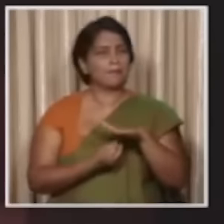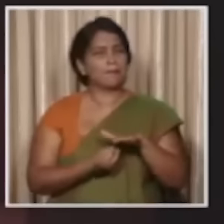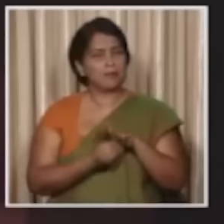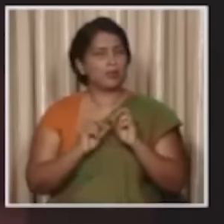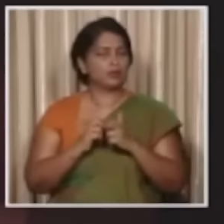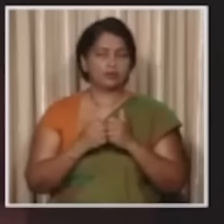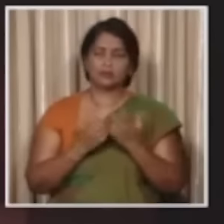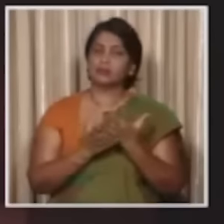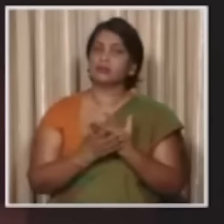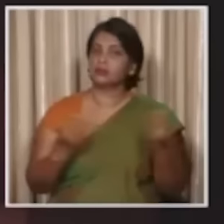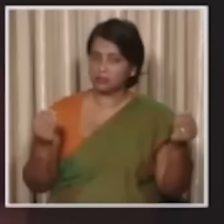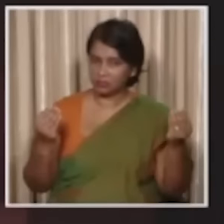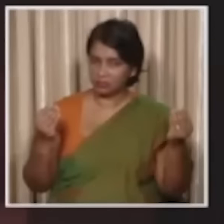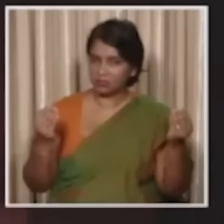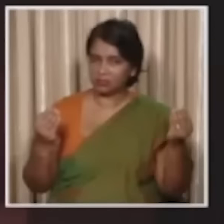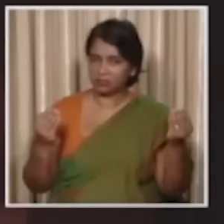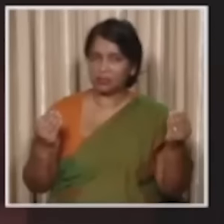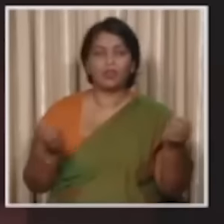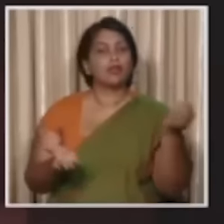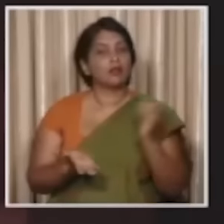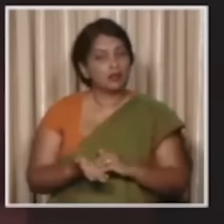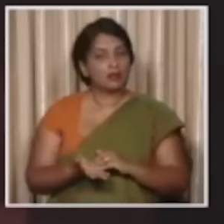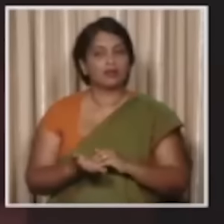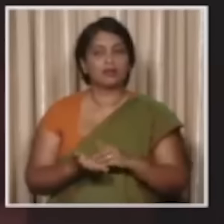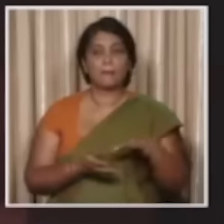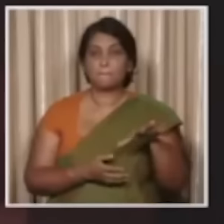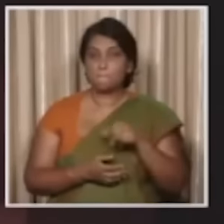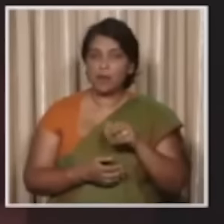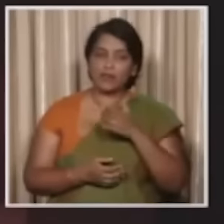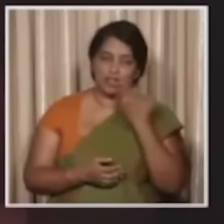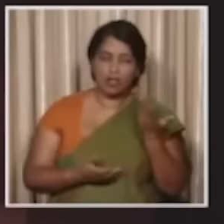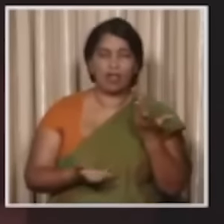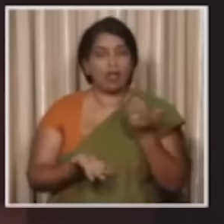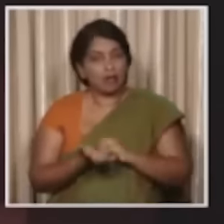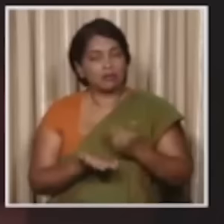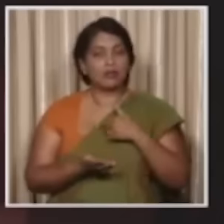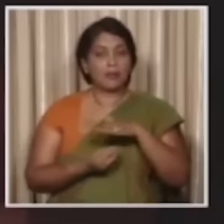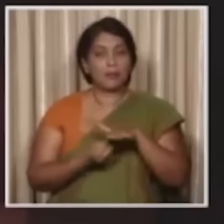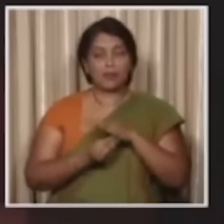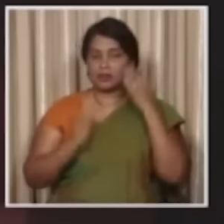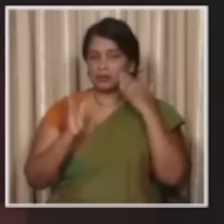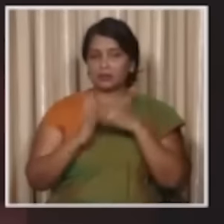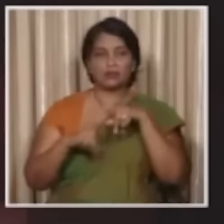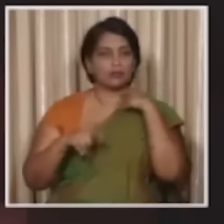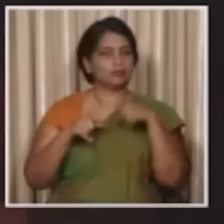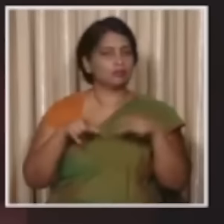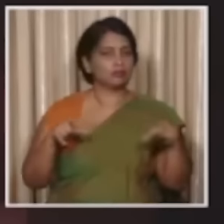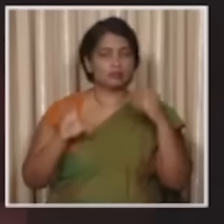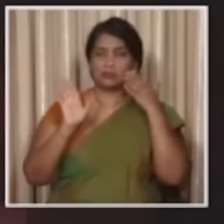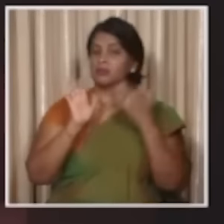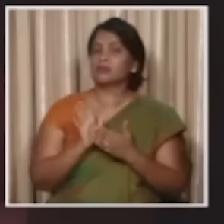හානිය වළක්වා ගැනීම සඳහා නැවත භාවිතා කළ හැකි හෝ පරිසර හිතකාමී සනීපාරක්ෂකතුවා හඳුන්වා